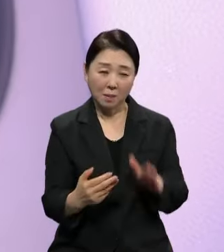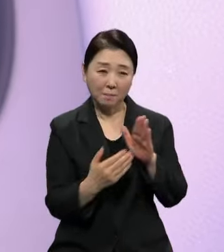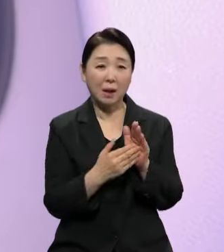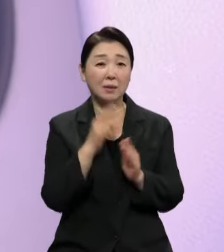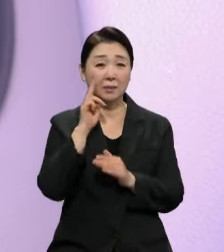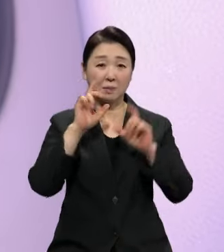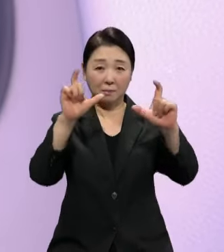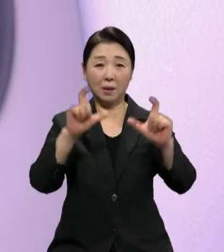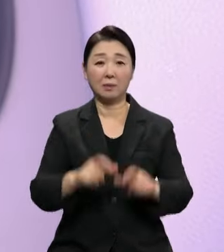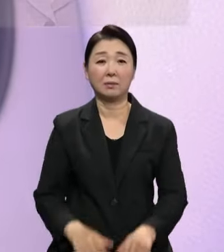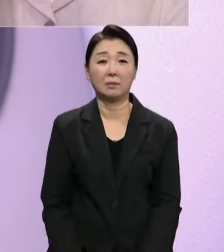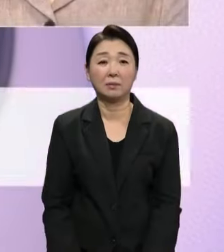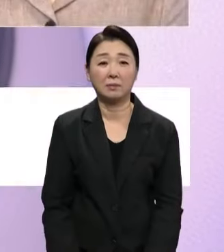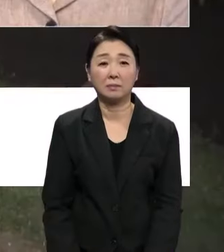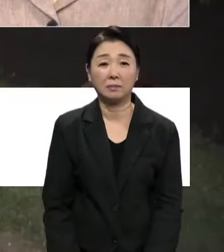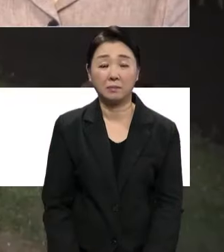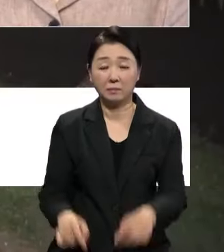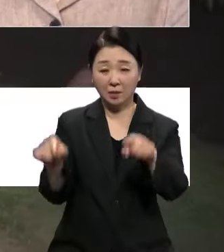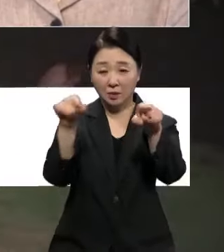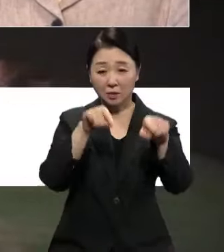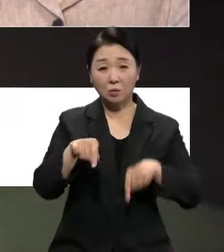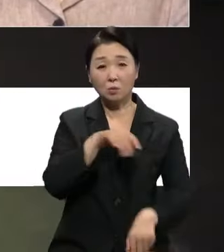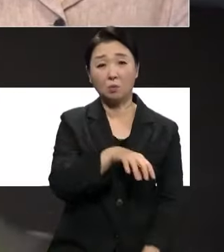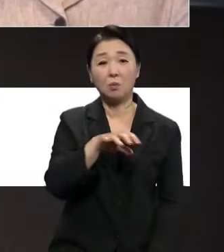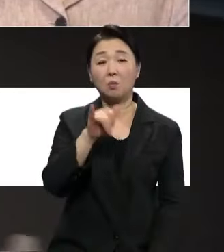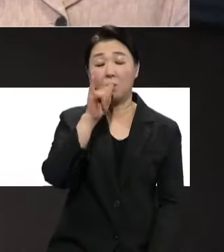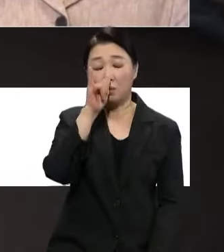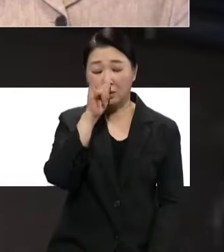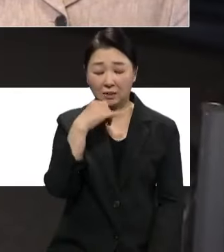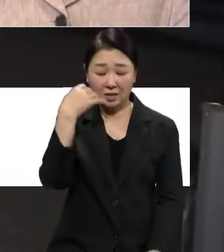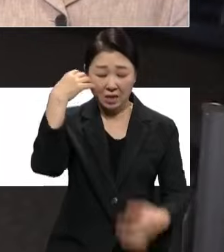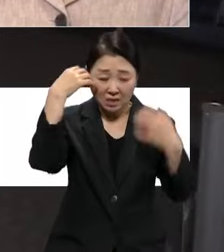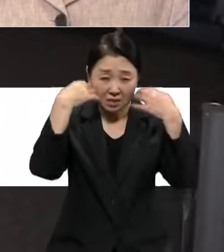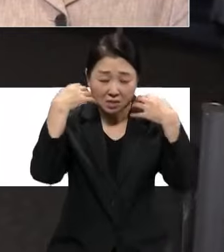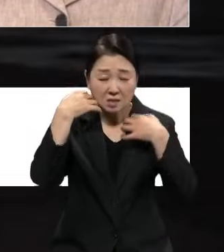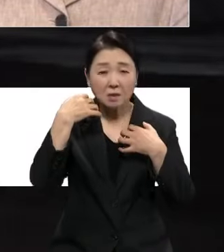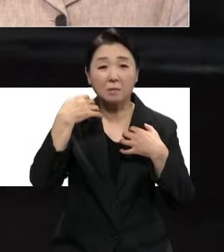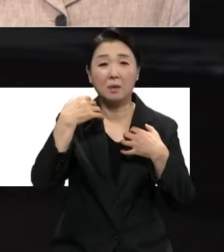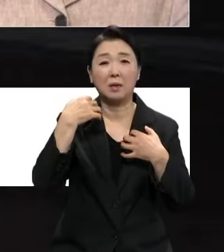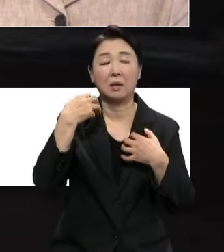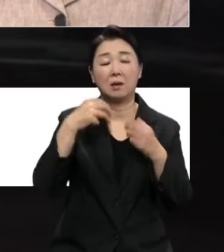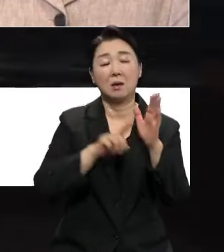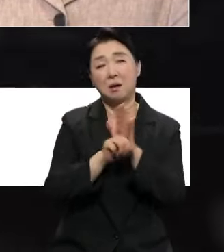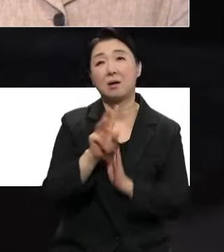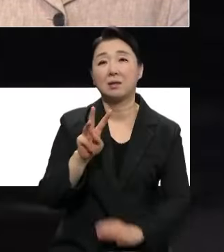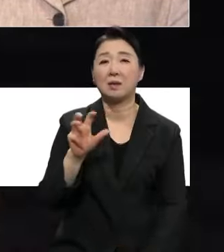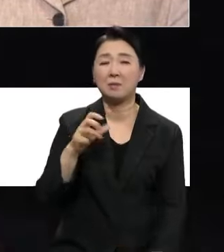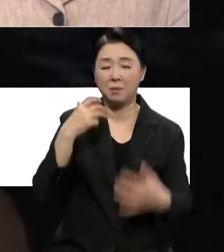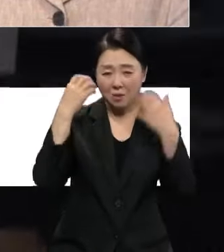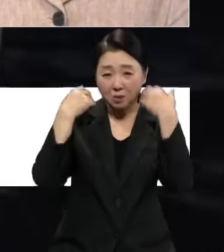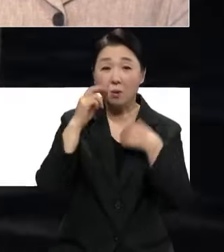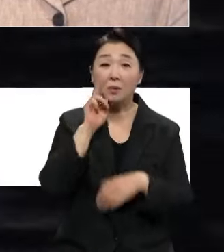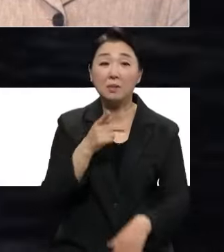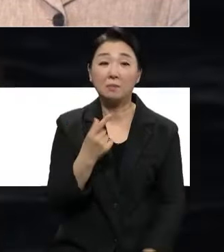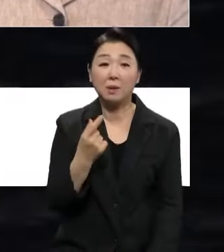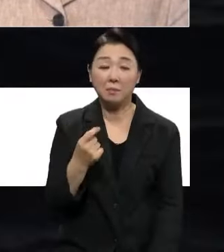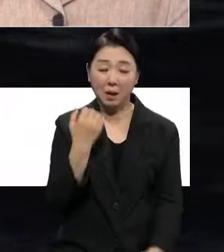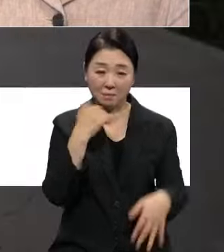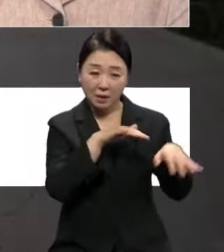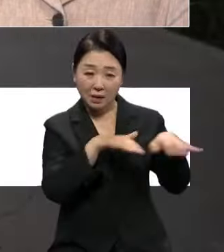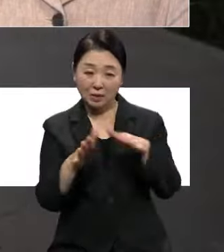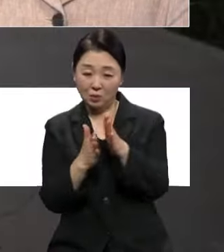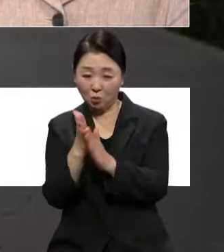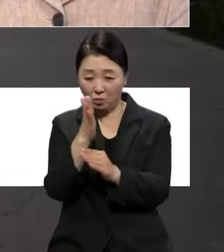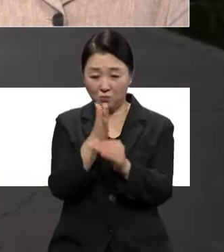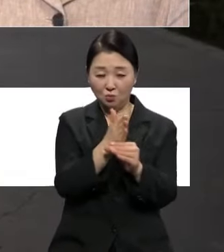올렸습니다 당분간 전국 대부분 지역에서 최고 체감온도 35도 내외에 매우 무더운 날씨가 이어지며 해안가와 도심